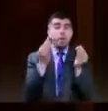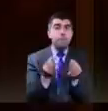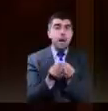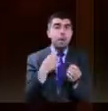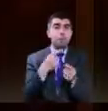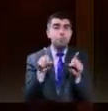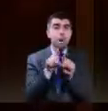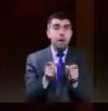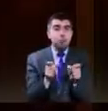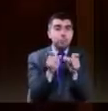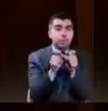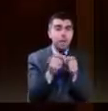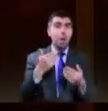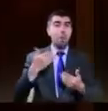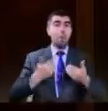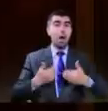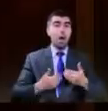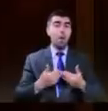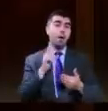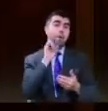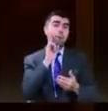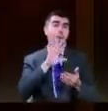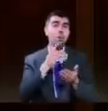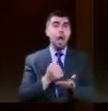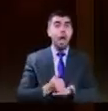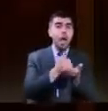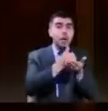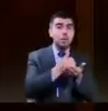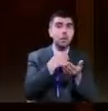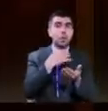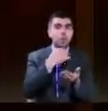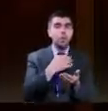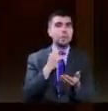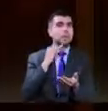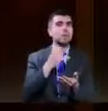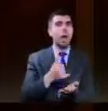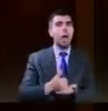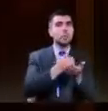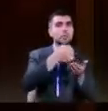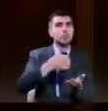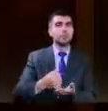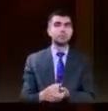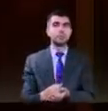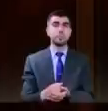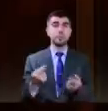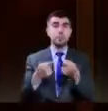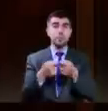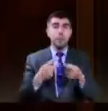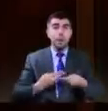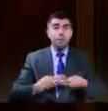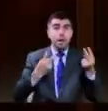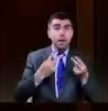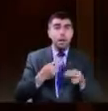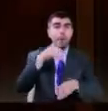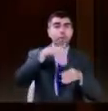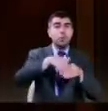الحاضنات لأطفالهن في وضعية إعاقة من دعم مالي دون شرطي متابعة الدراسة وحد السن. إطلاق عملية تفعيل صندوق دعم